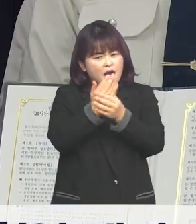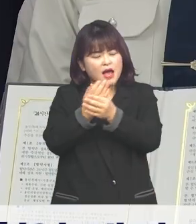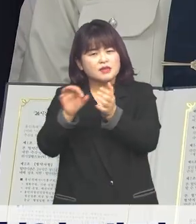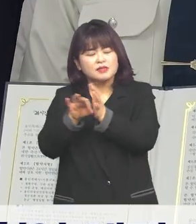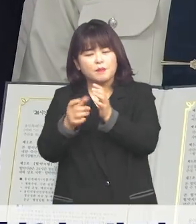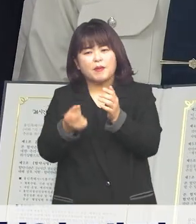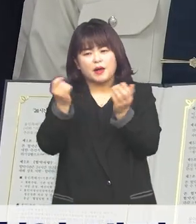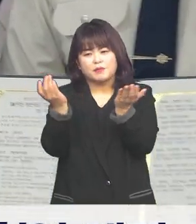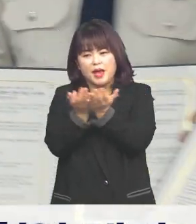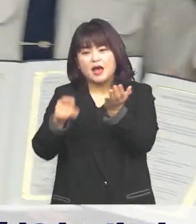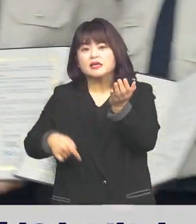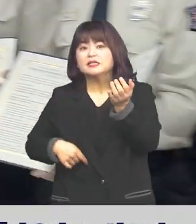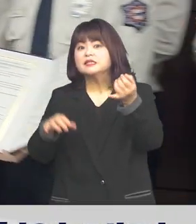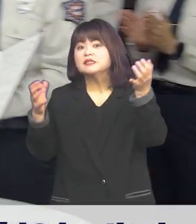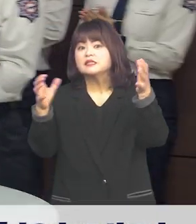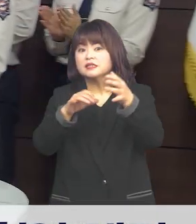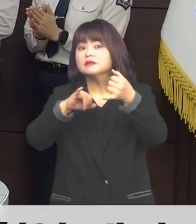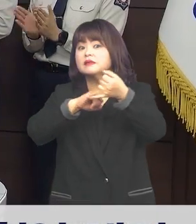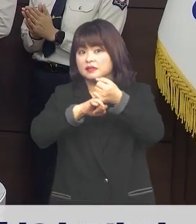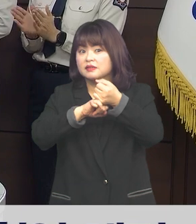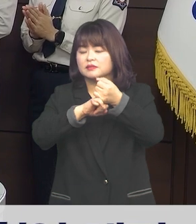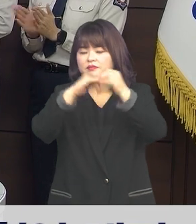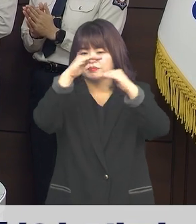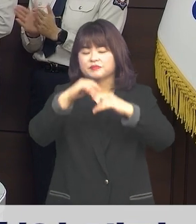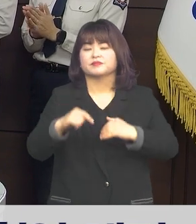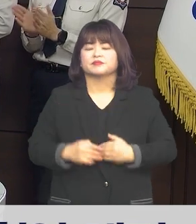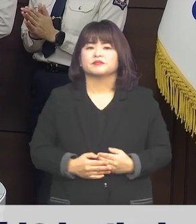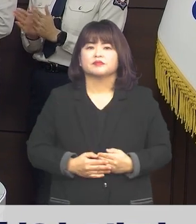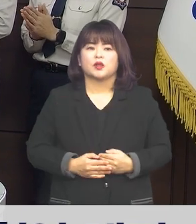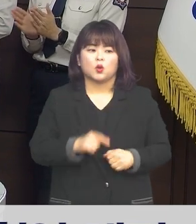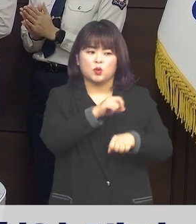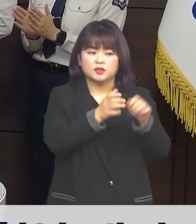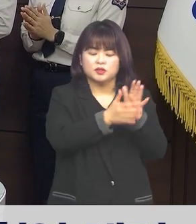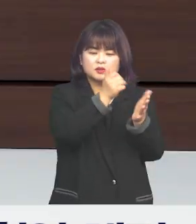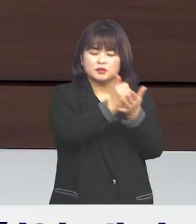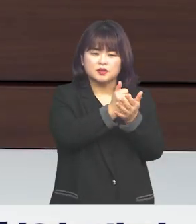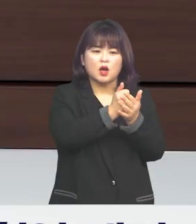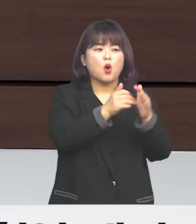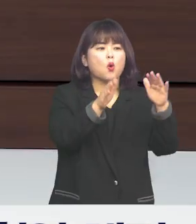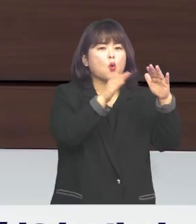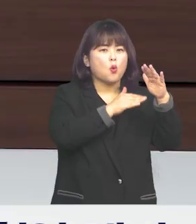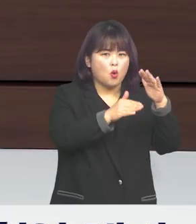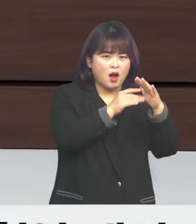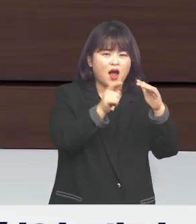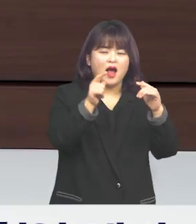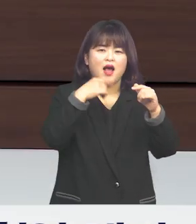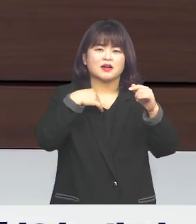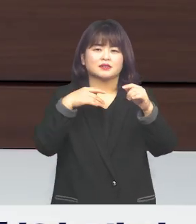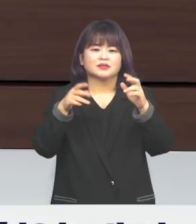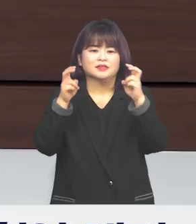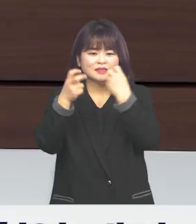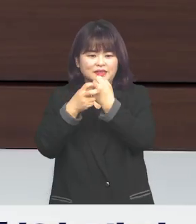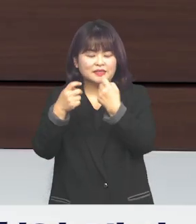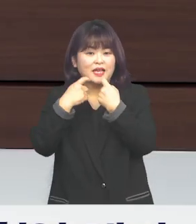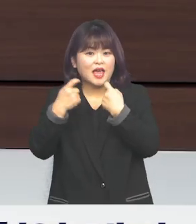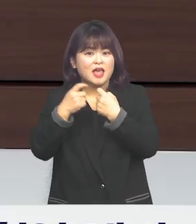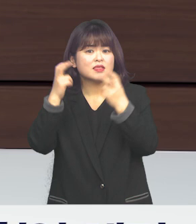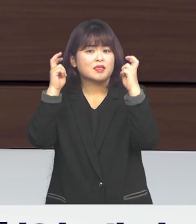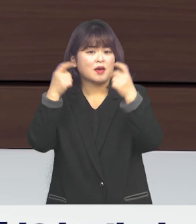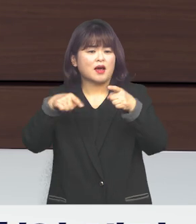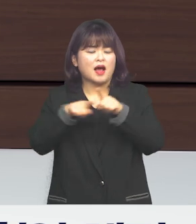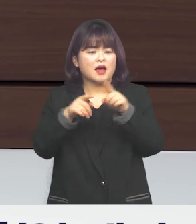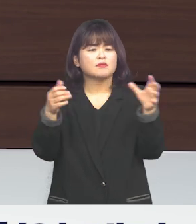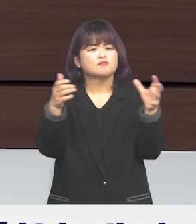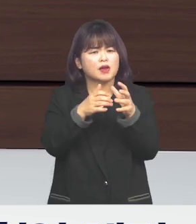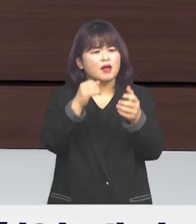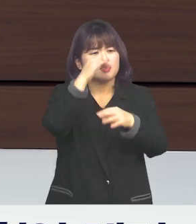지키기 위해 상호 협력키로 약속했습니다. 이상일 용인특례시장은 민관이 협력해 정신응급 환자에 대한 응급진료와